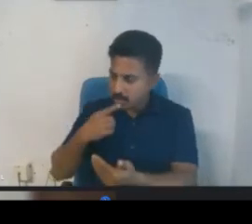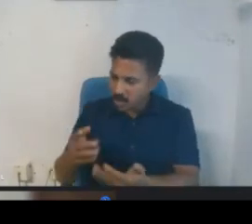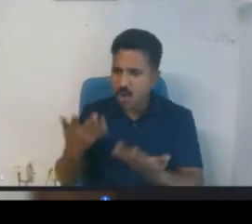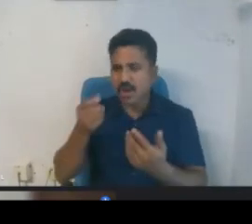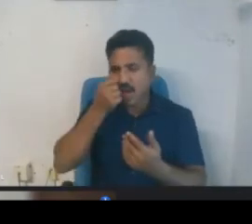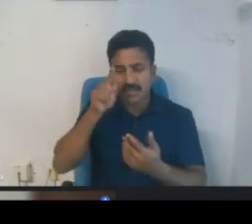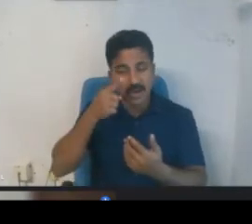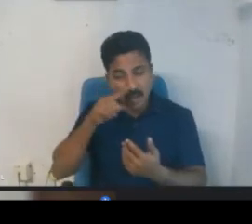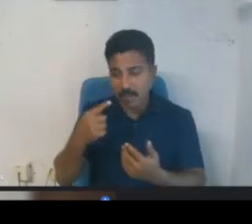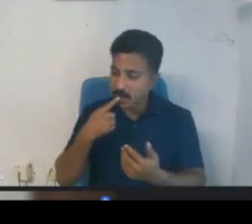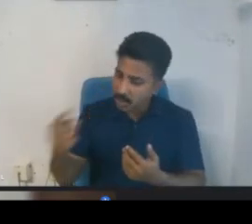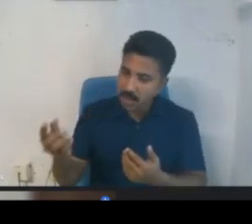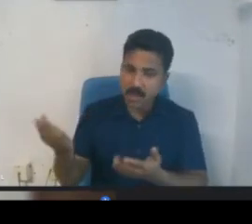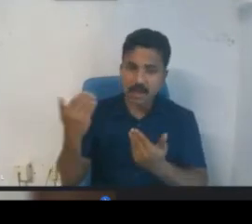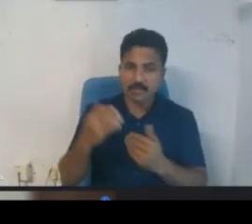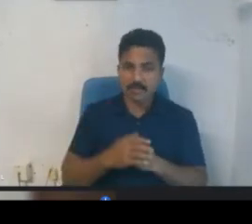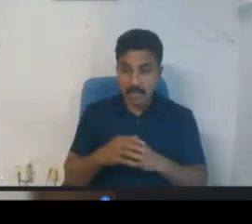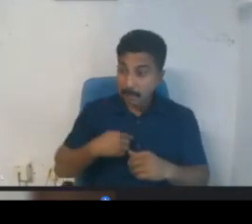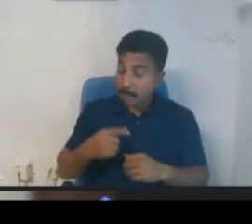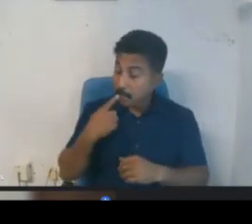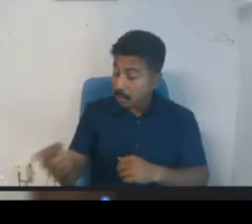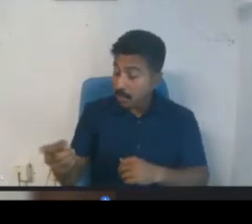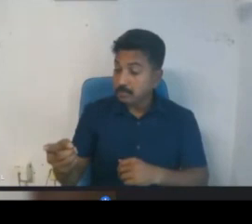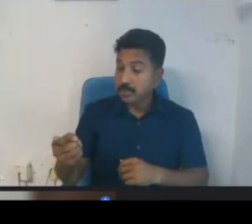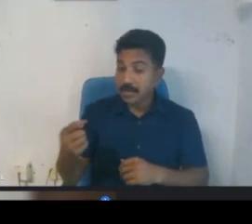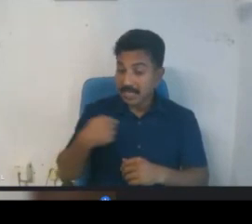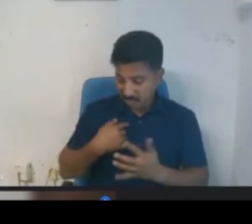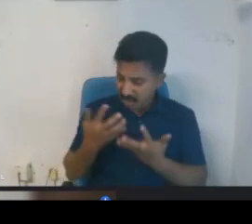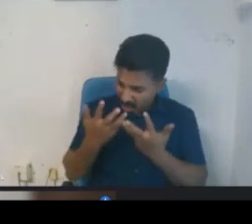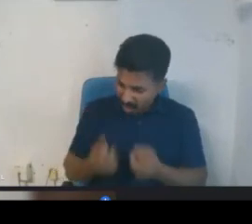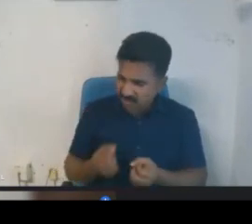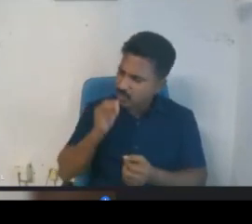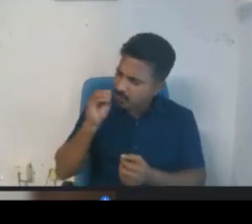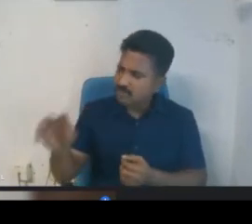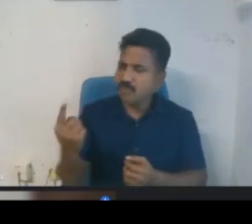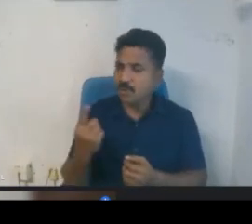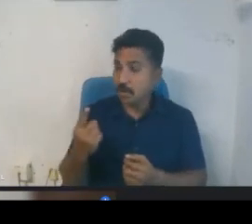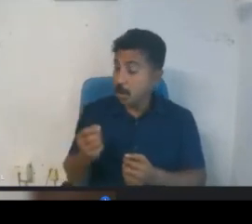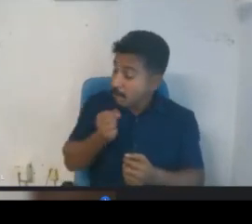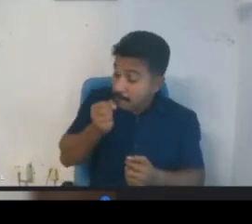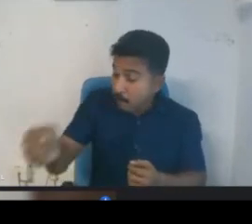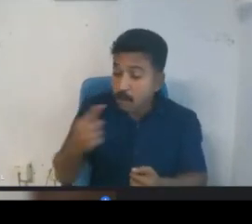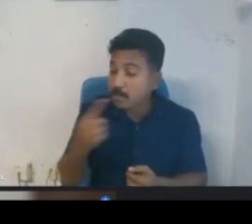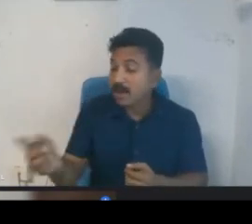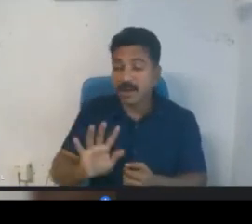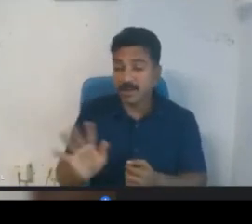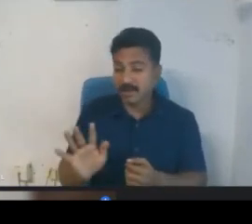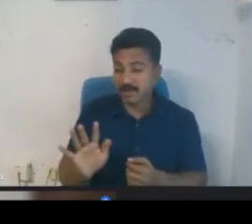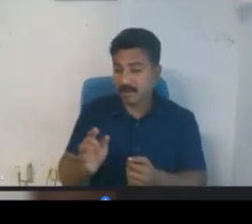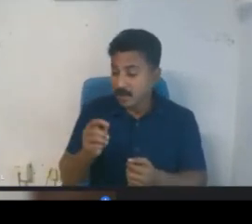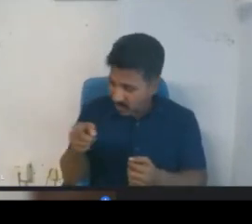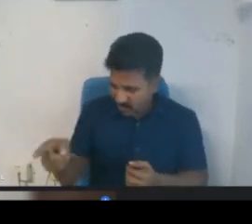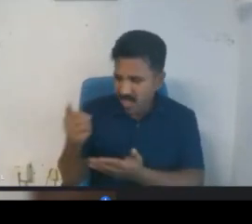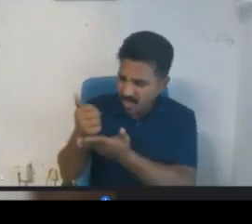ഉണ്ടെങ്കിൽ അവരോട് പറയാം. അത് നമ്മൾ പറയുന്ന രീതിയിലാണ് കാര്യം. നമ്മൾ നമ്മളുടെ ആവശ്യം അറിയിക്കുകയാണ്, അത് അവരെ അടിച്ചേൽപ്പിക്കുകയല്ല. ഒരിക്കലും